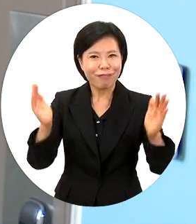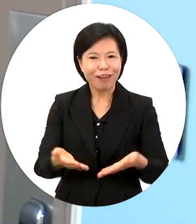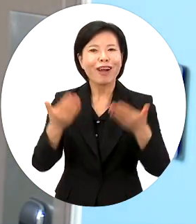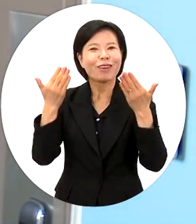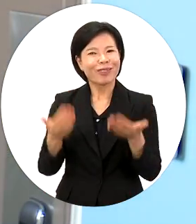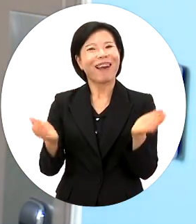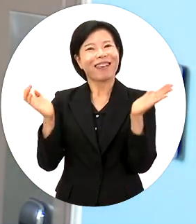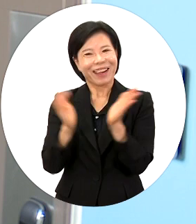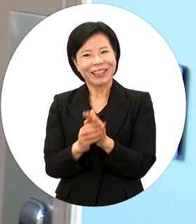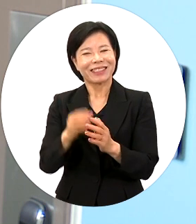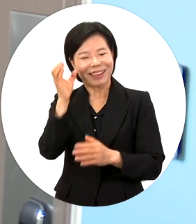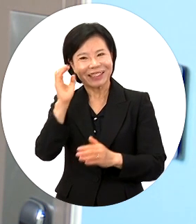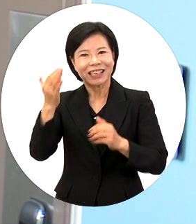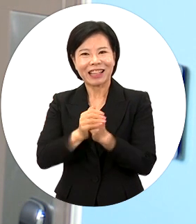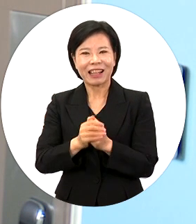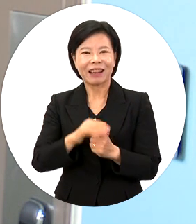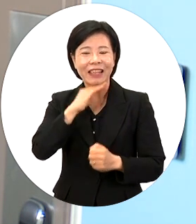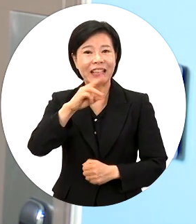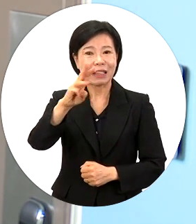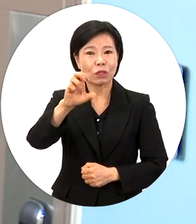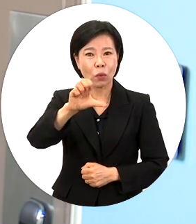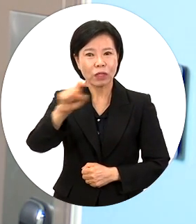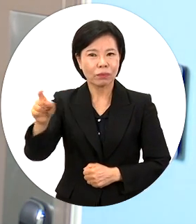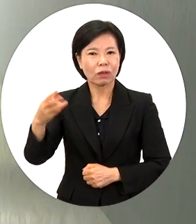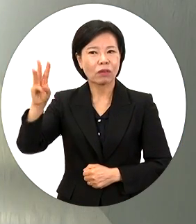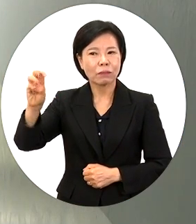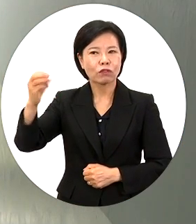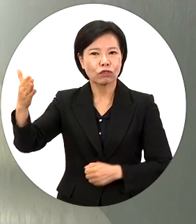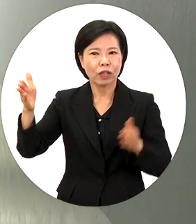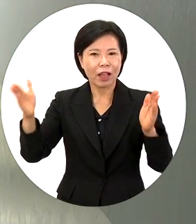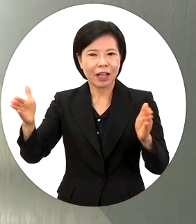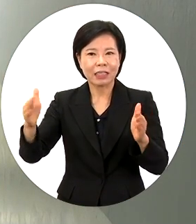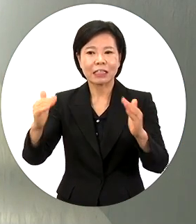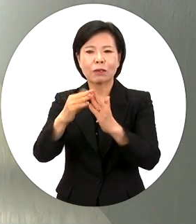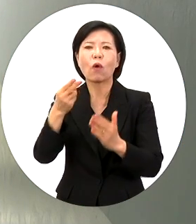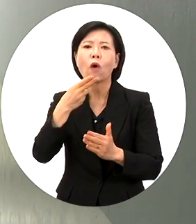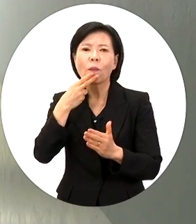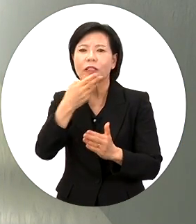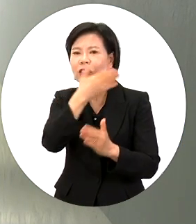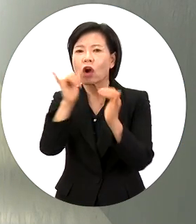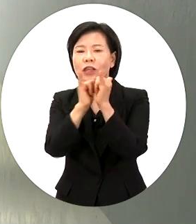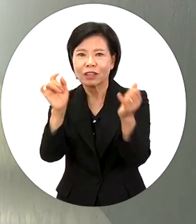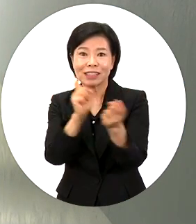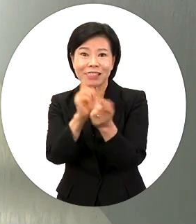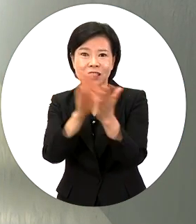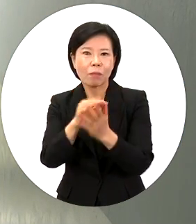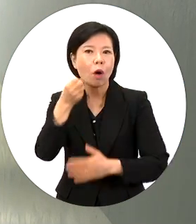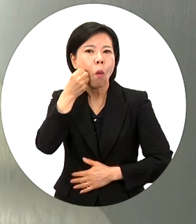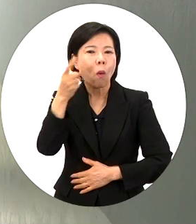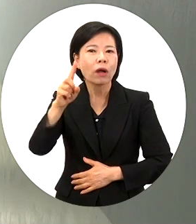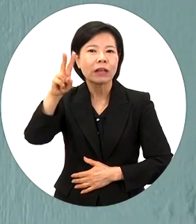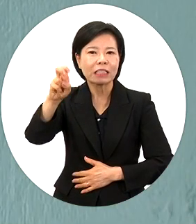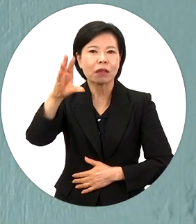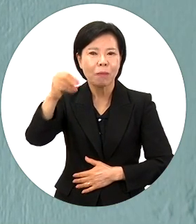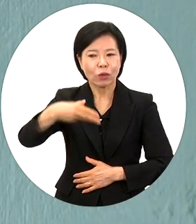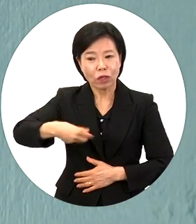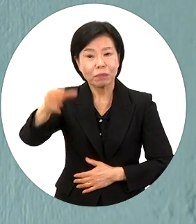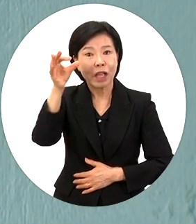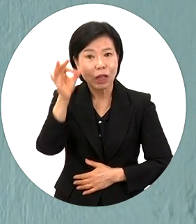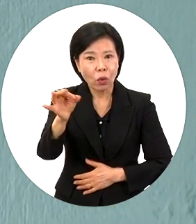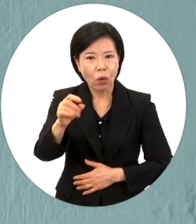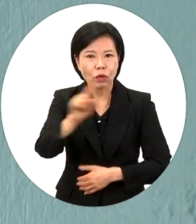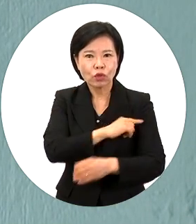장려 효과까지 기대됩니다. 35세부터 39세까지 무주택 청년 세대주를 대상으로 월 20만